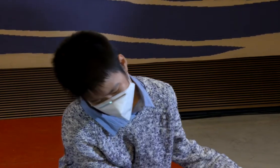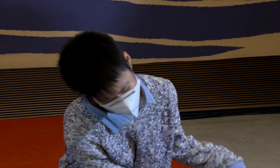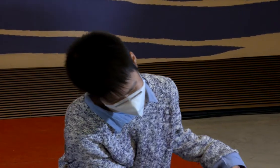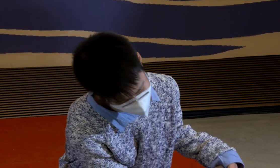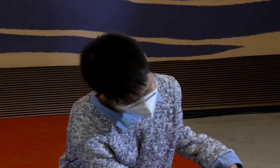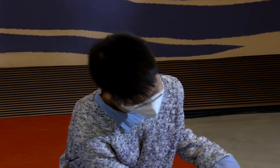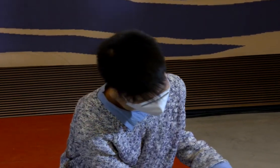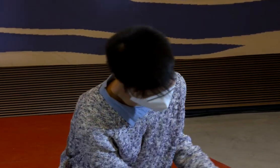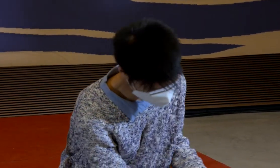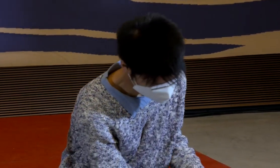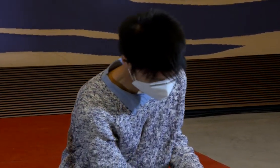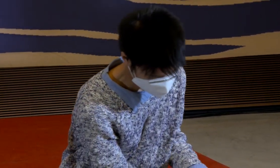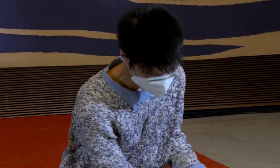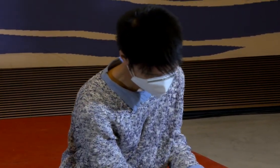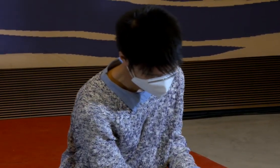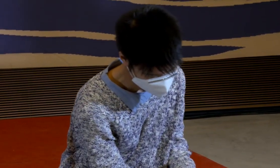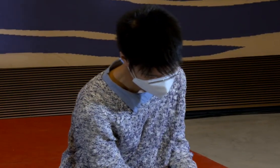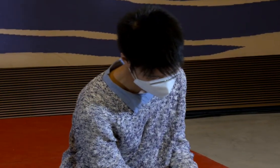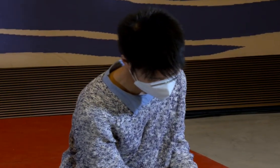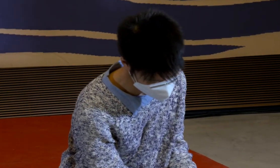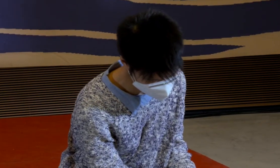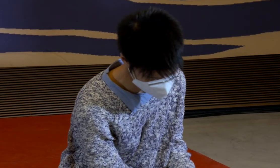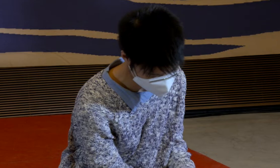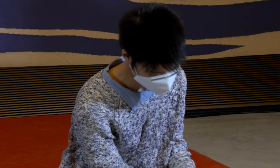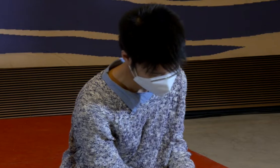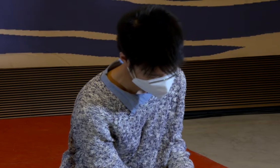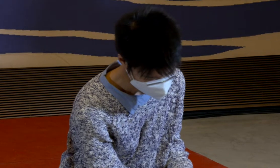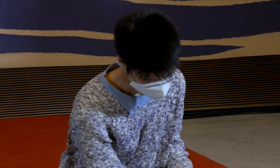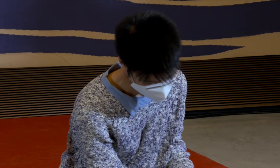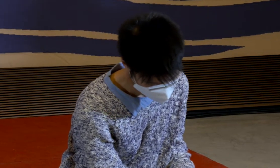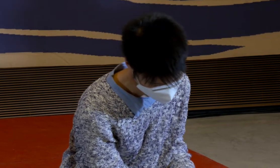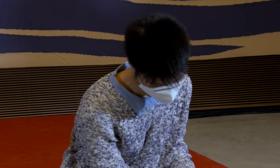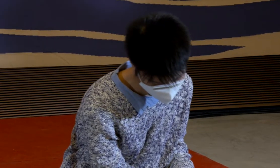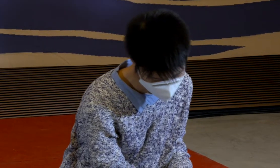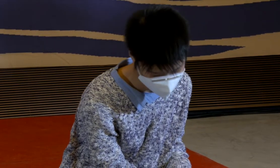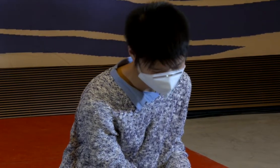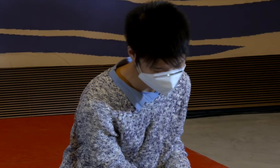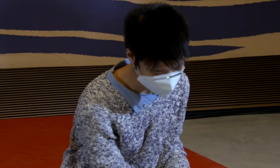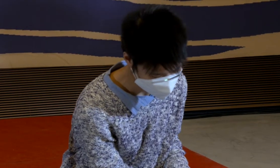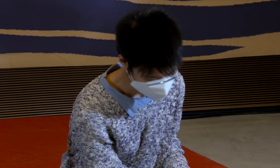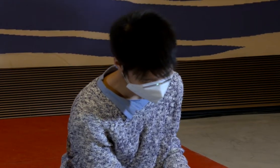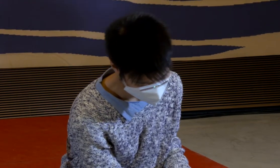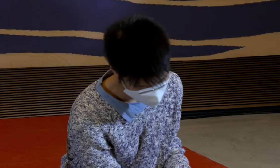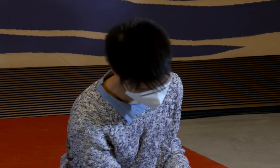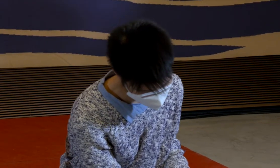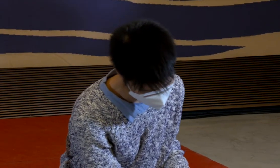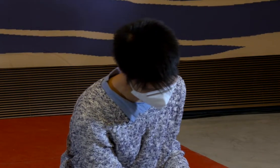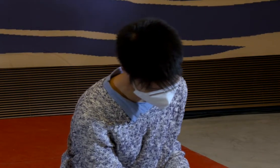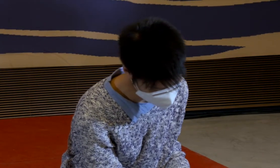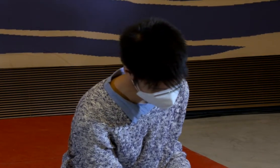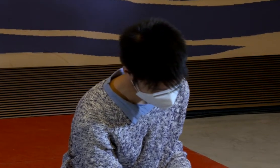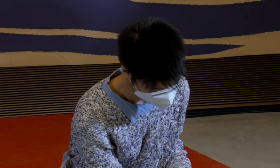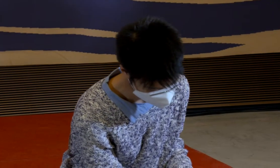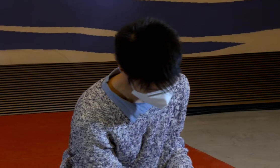photographiquement réinventé de Claude Cahun, c'est le corps littérairement retravaillé de Monique Wittig, qui m'ont appris la fierté d'appartenir à un